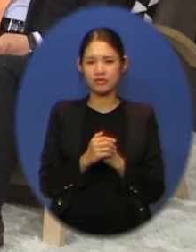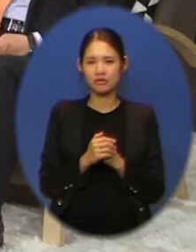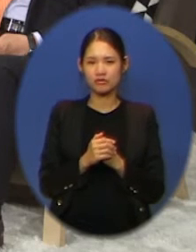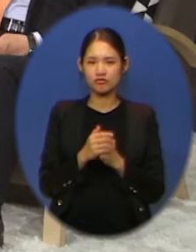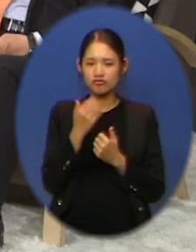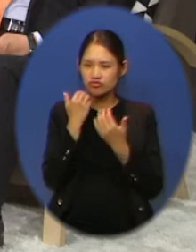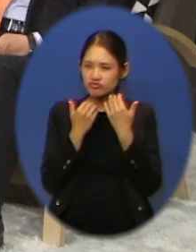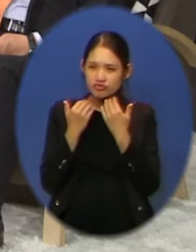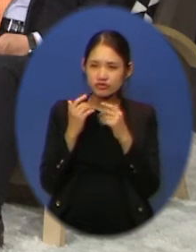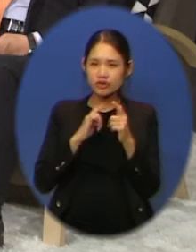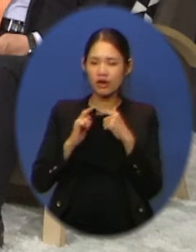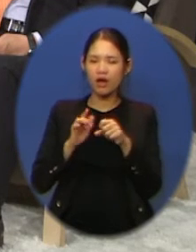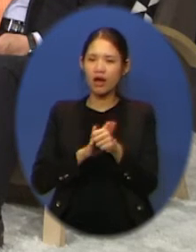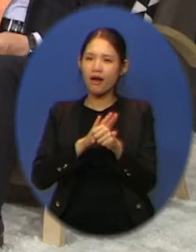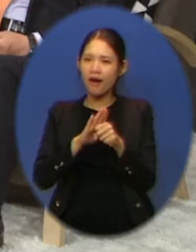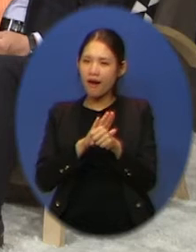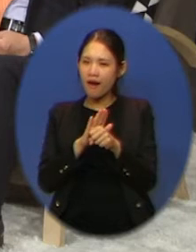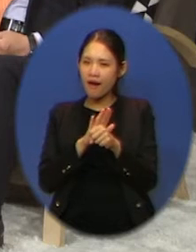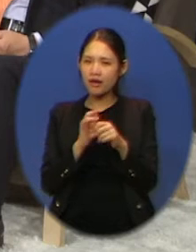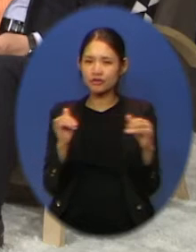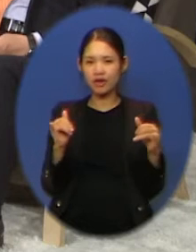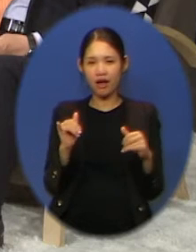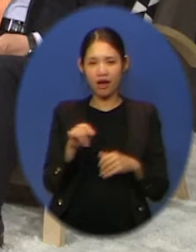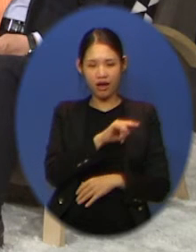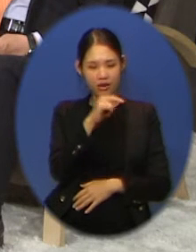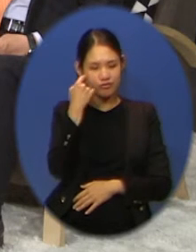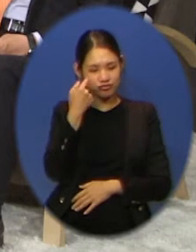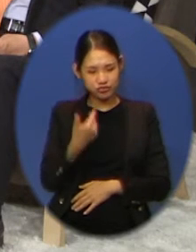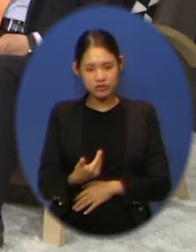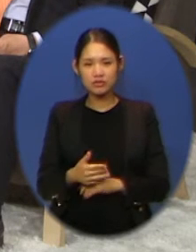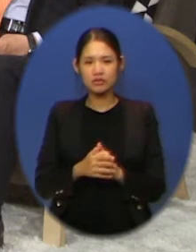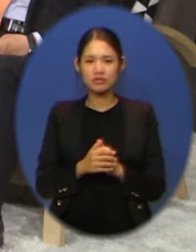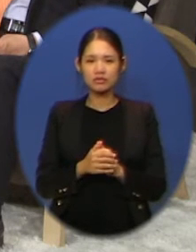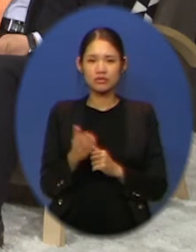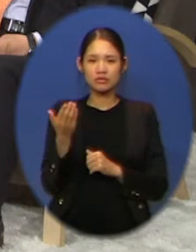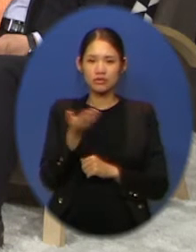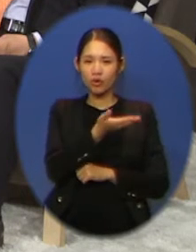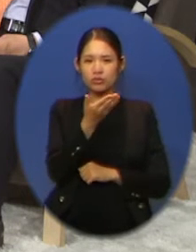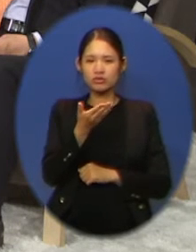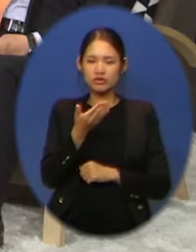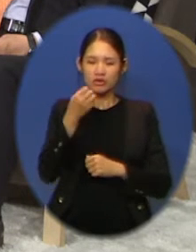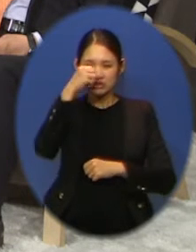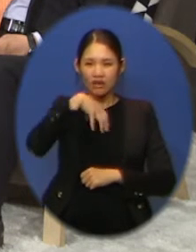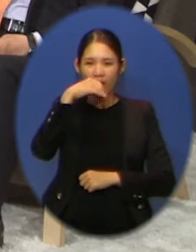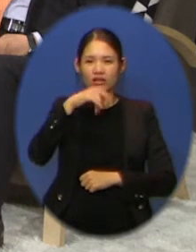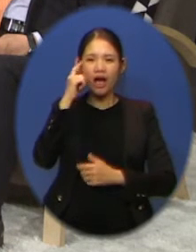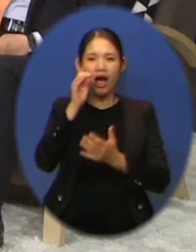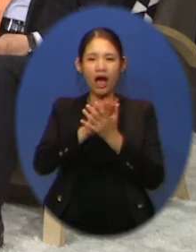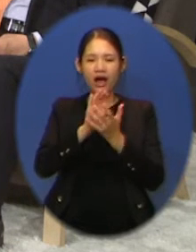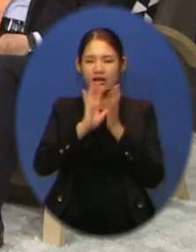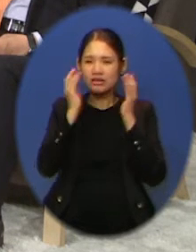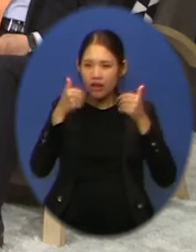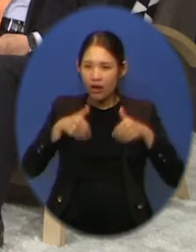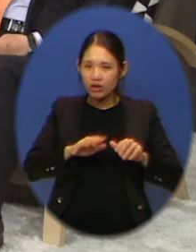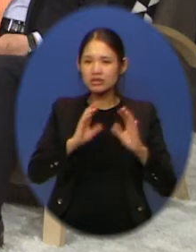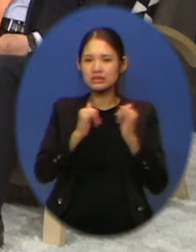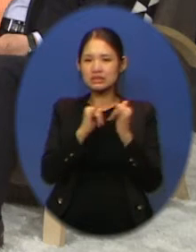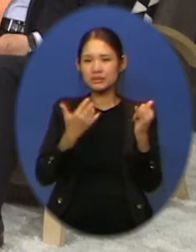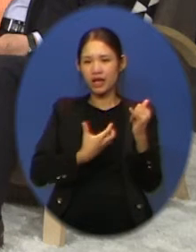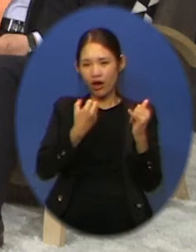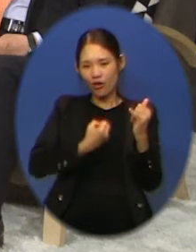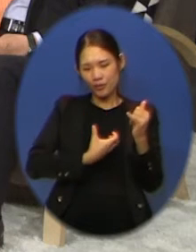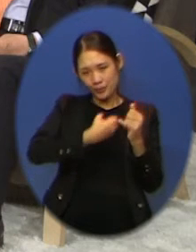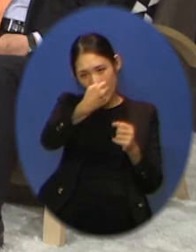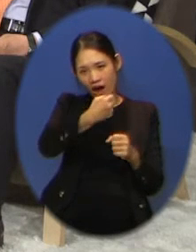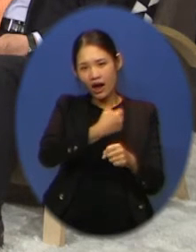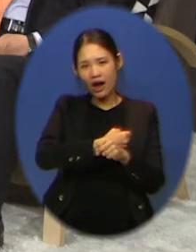누가 더 애국자인지 한번 따지자 그랬습니다. 여러분같이 태어나서 그냥 시민권을 주어준 사람과 나같이 악재까지